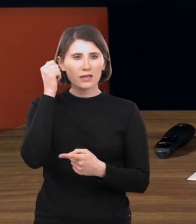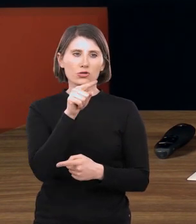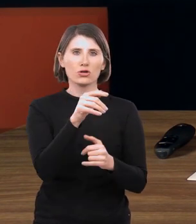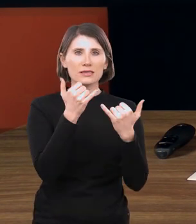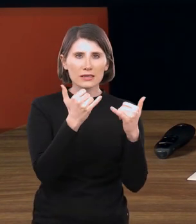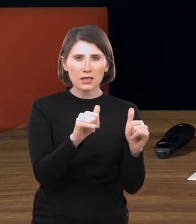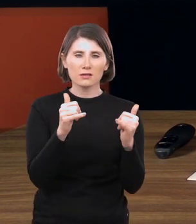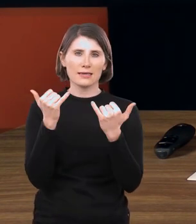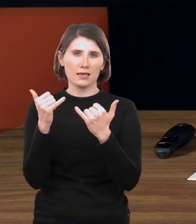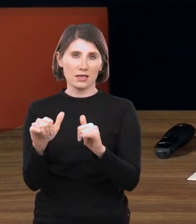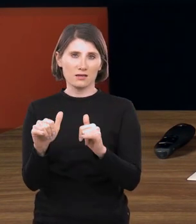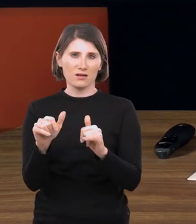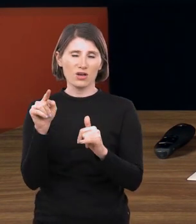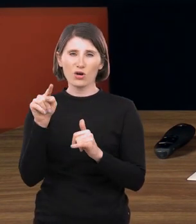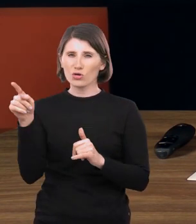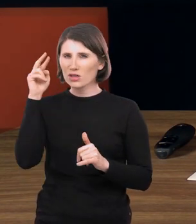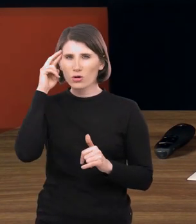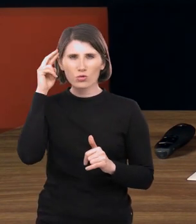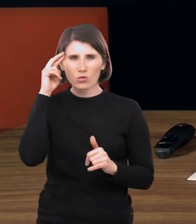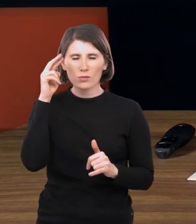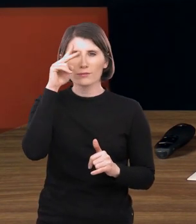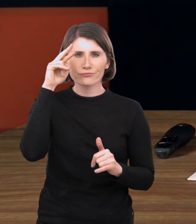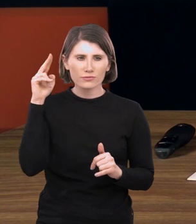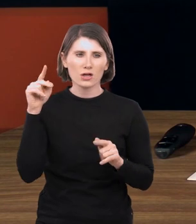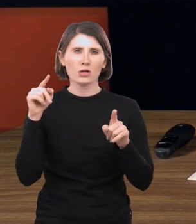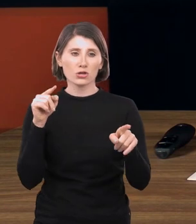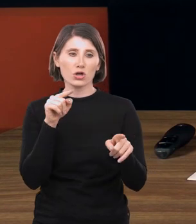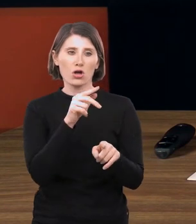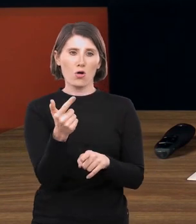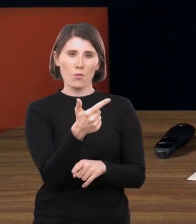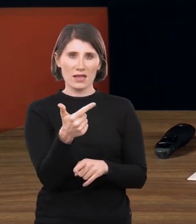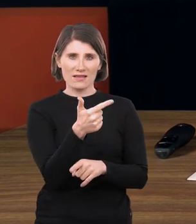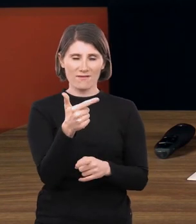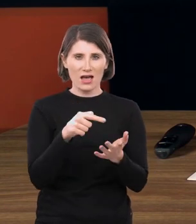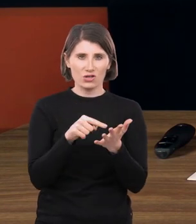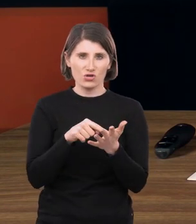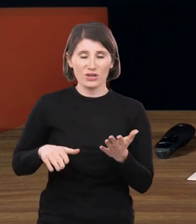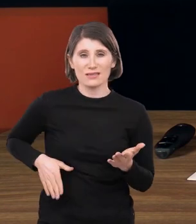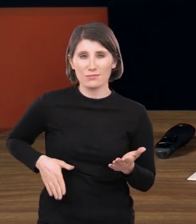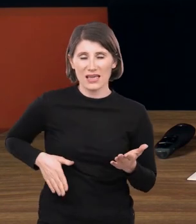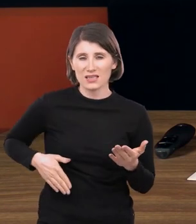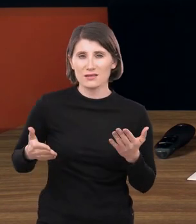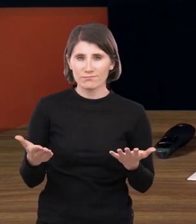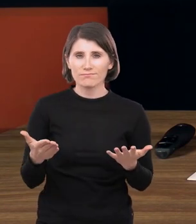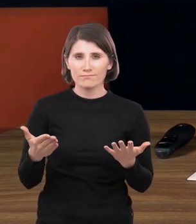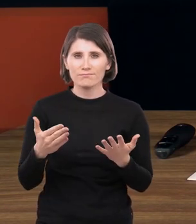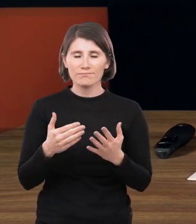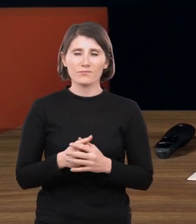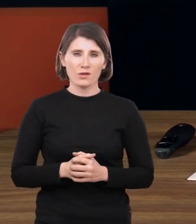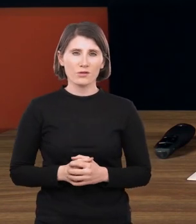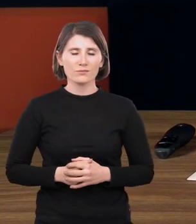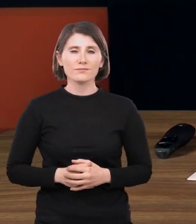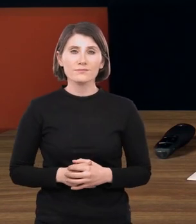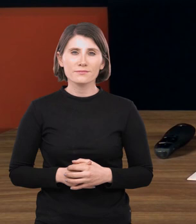dwa odrębne obiekty. Nie jest w stanie w taki łatwy sposób wyciągnąć wspólnych cech i nadać im